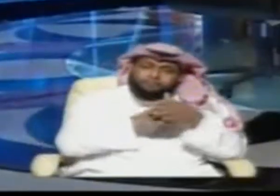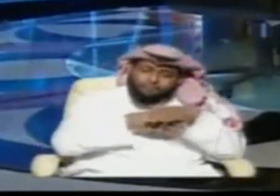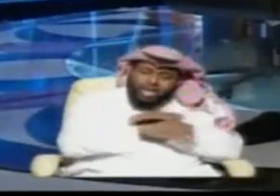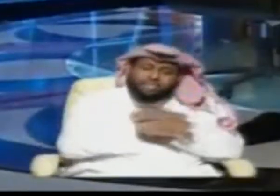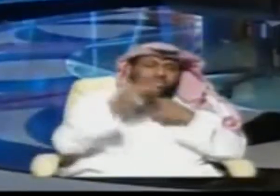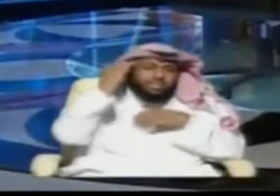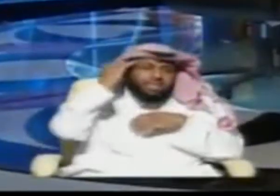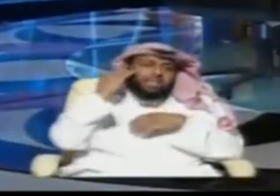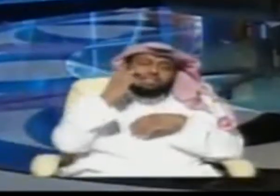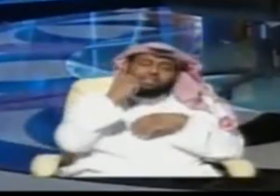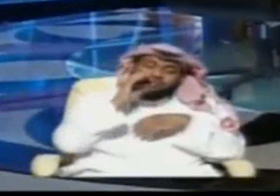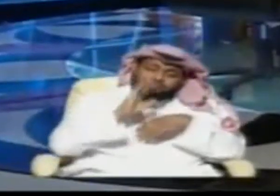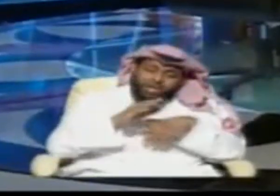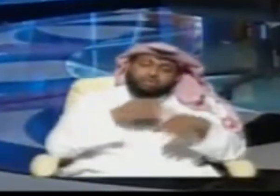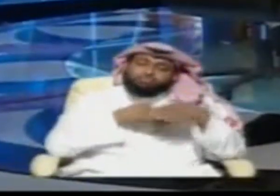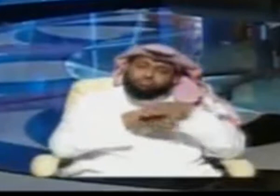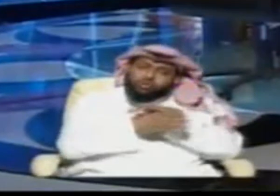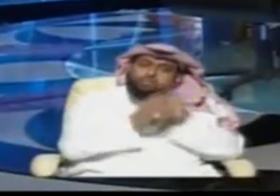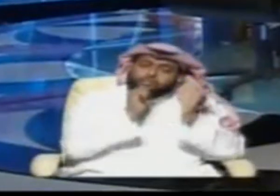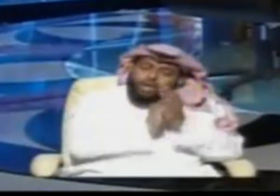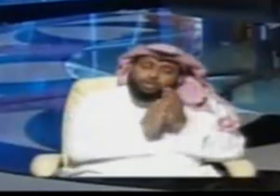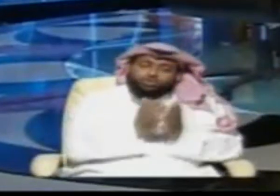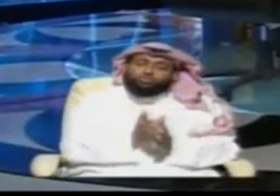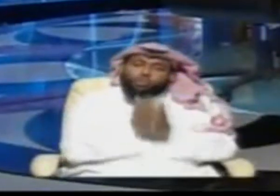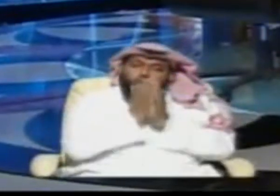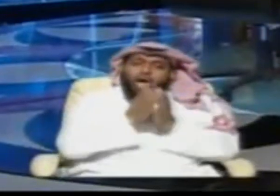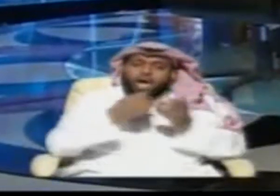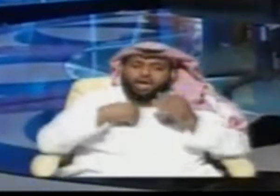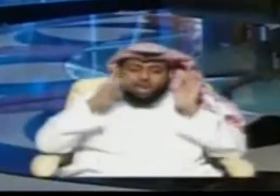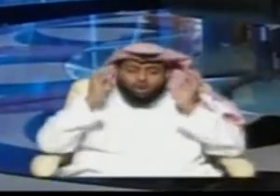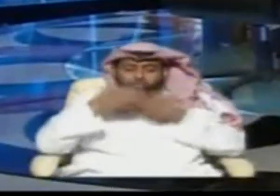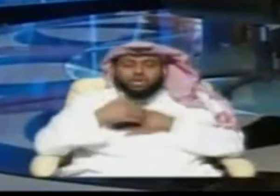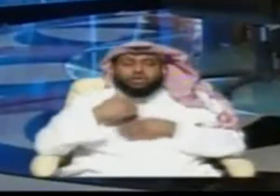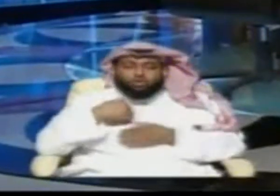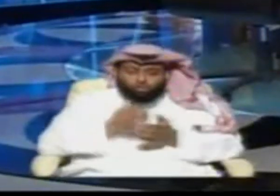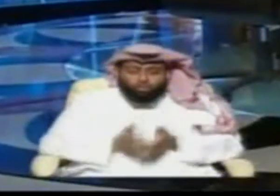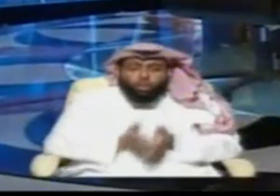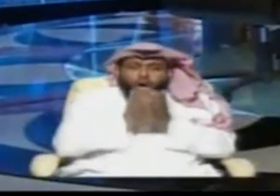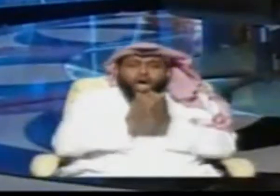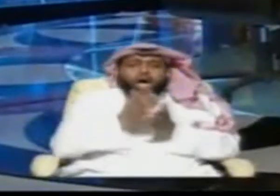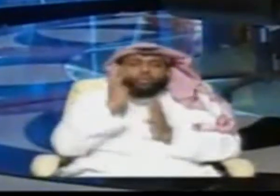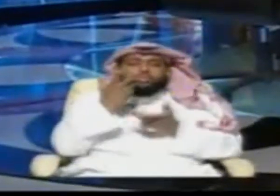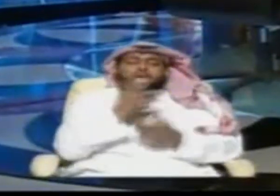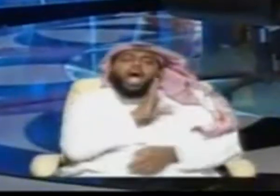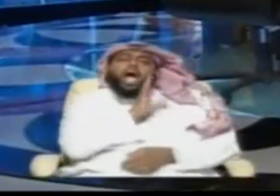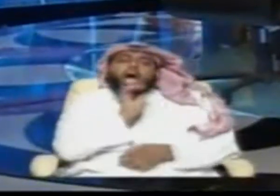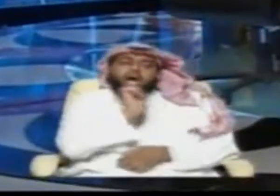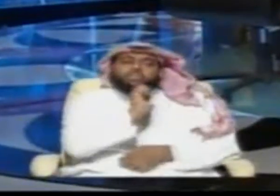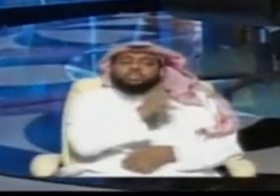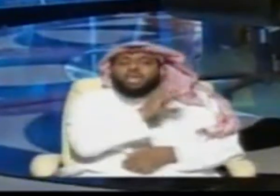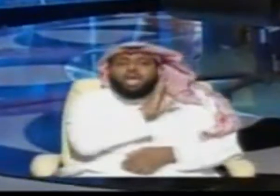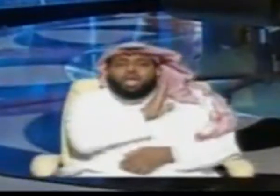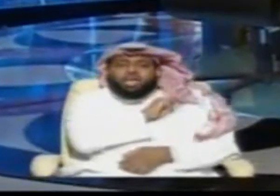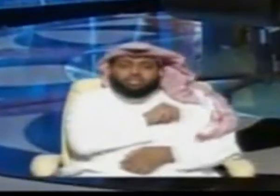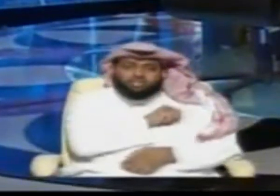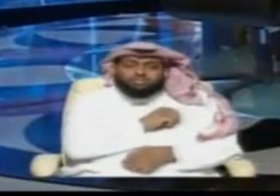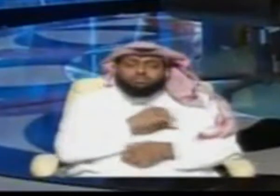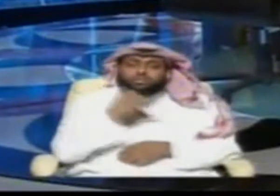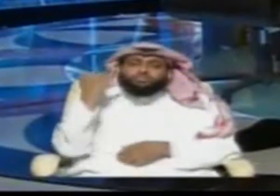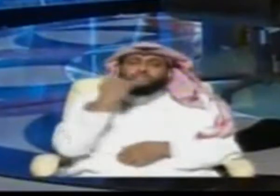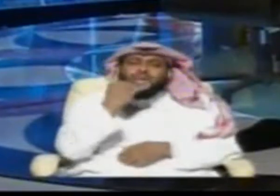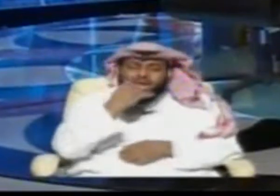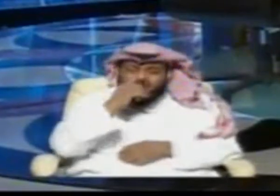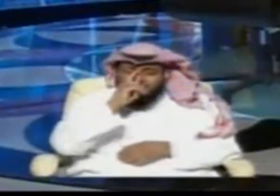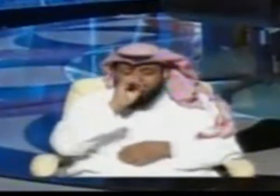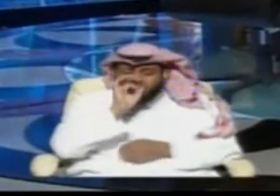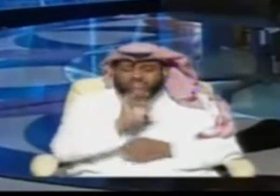أو في أدبار صلواتنا في أسحارنا، هل نذكر إخواننا في غزة بدعوة؟ أقول هناك تقصير وهناك